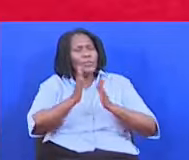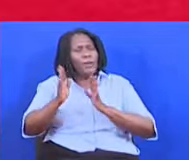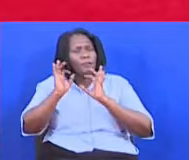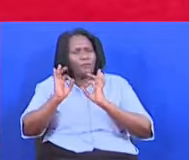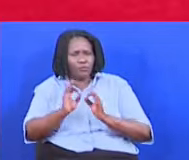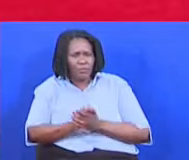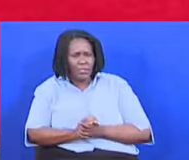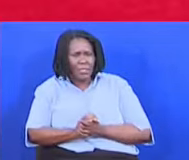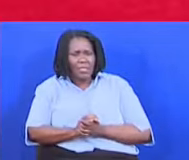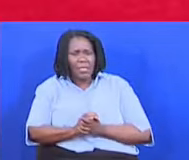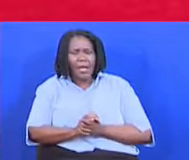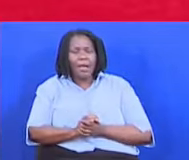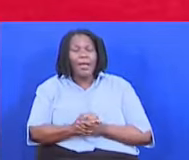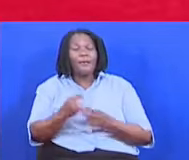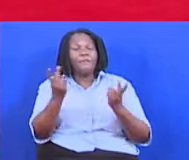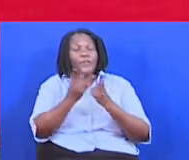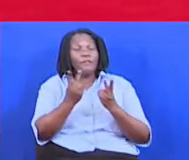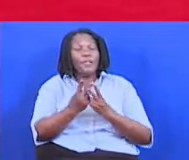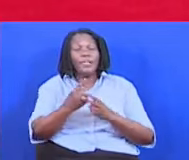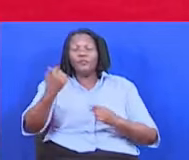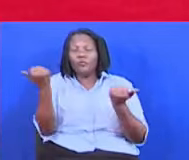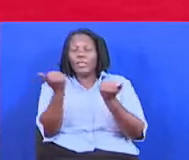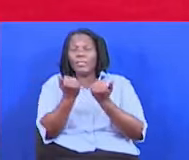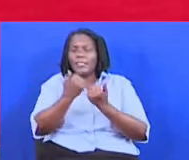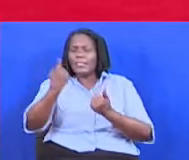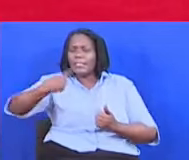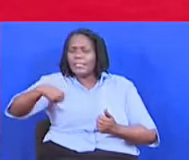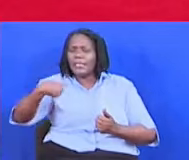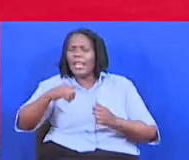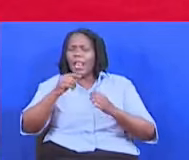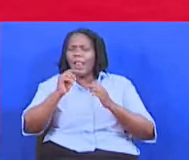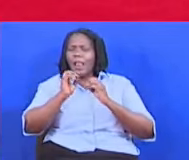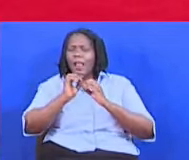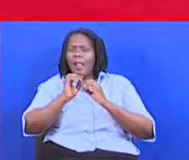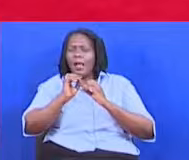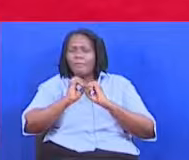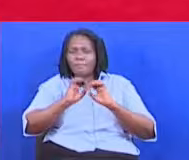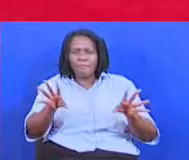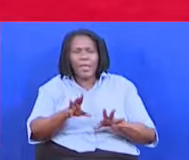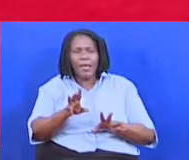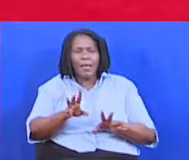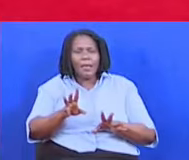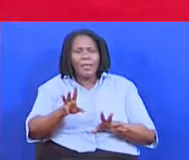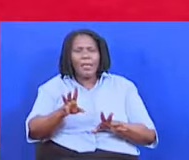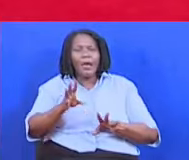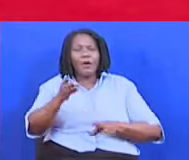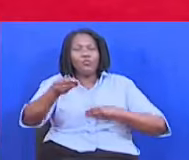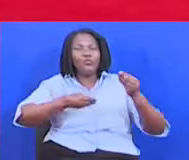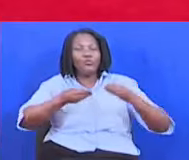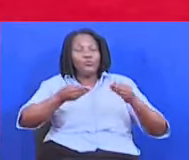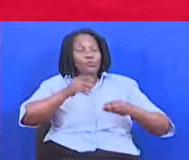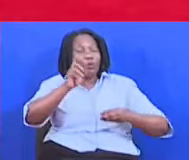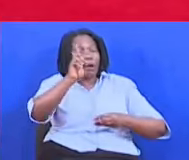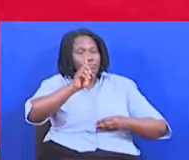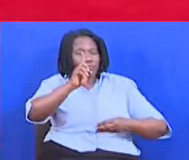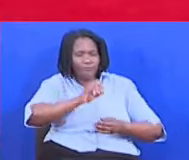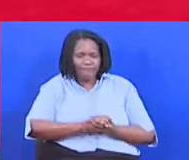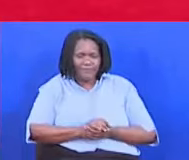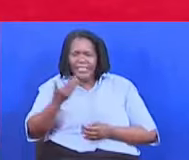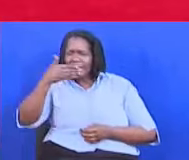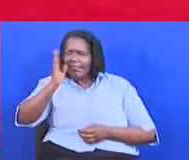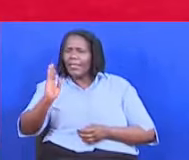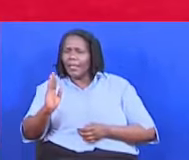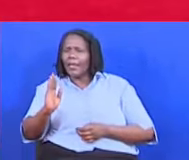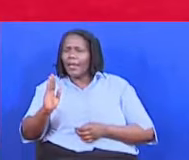nyingine mpya ya blue economy ambayo itaangalia korido zote za bahari jinsi gani tuweze kuzilinda. Kwa serikali iko mbioni kuhakikisha kwamba tunafanya jambo